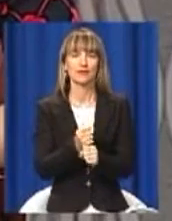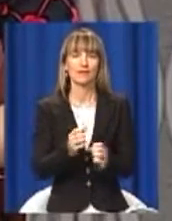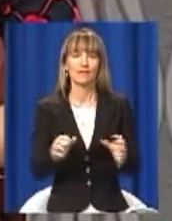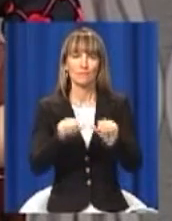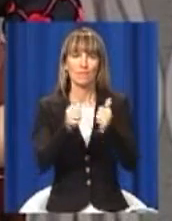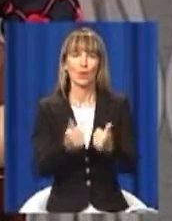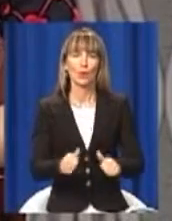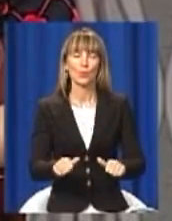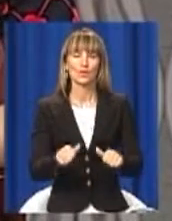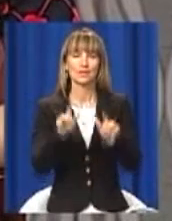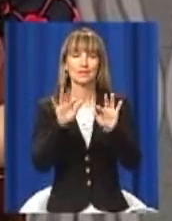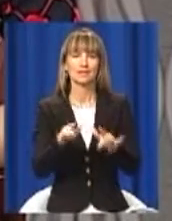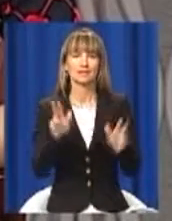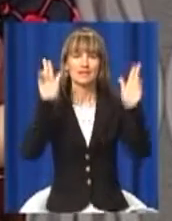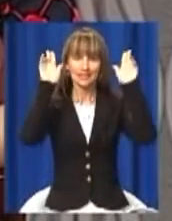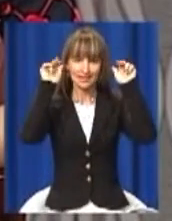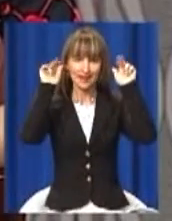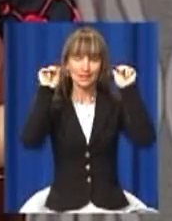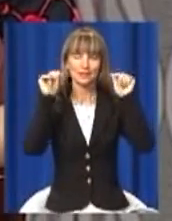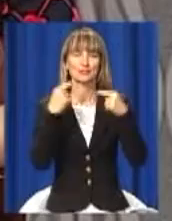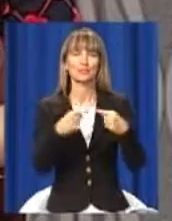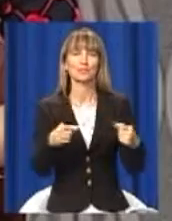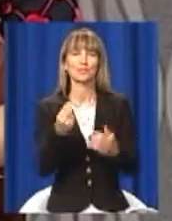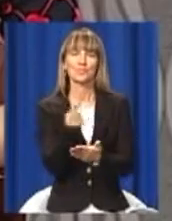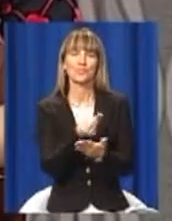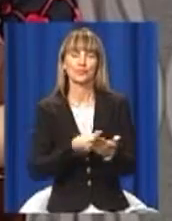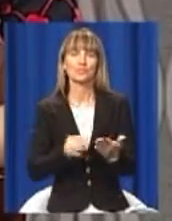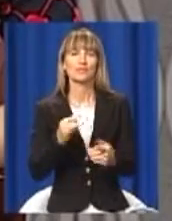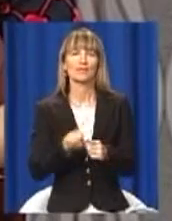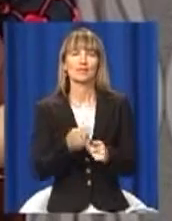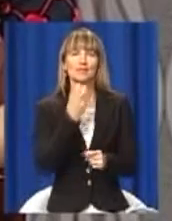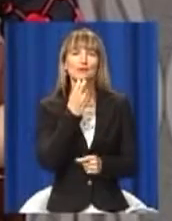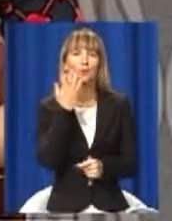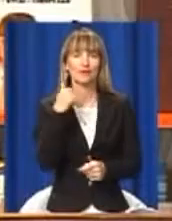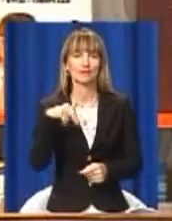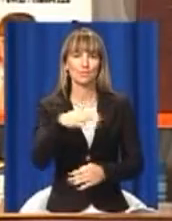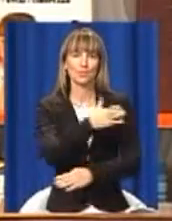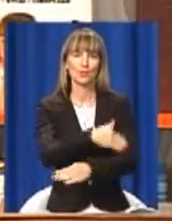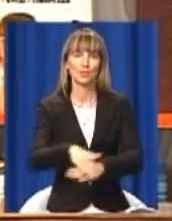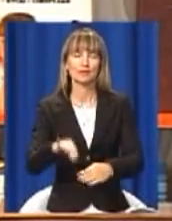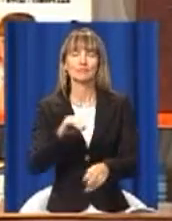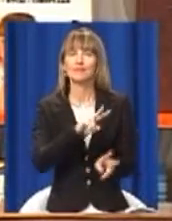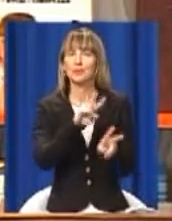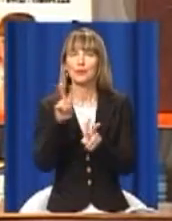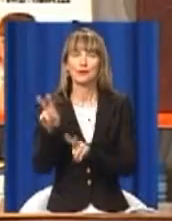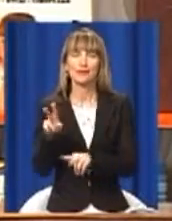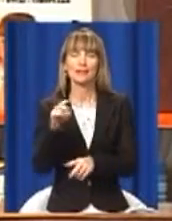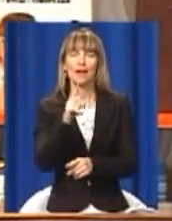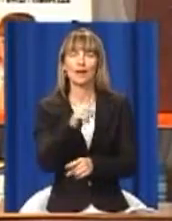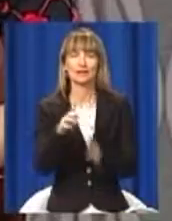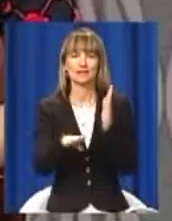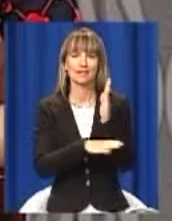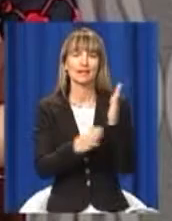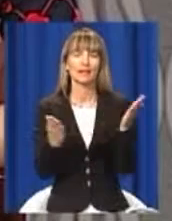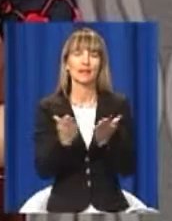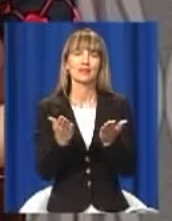зі снігу, там, зайчиків, кроликів, якісь певні, можливо, там, зображення. І це досить кумедно, коли ти йдеш вулицею і спостерігаєш на кожному стовбурі дерева